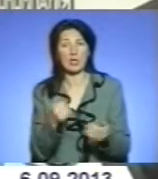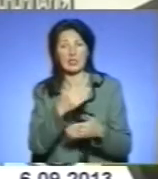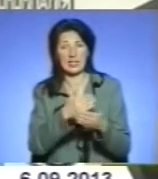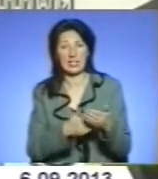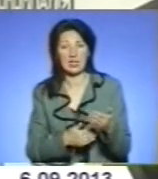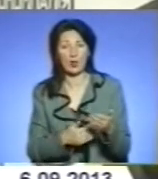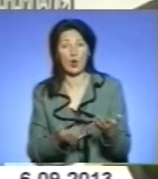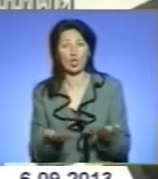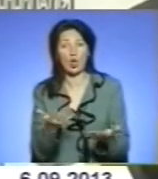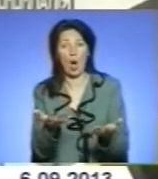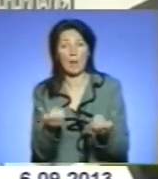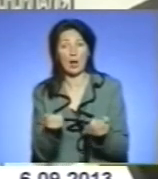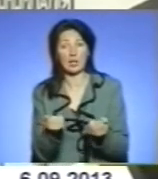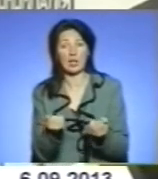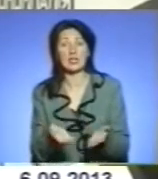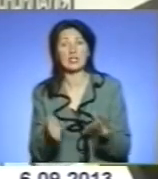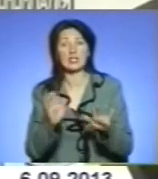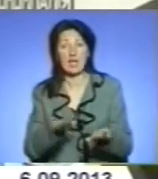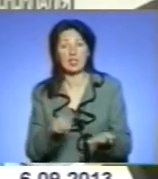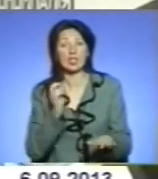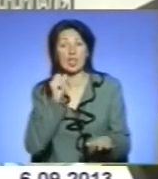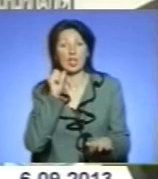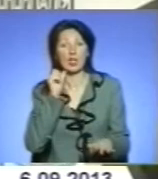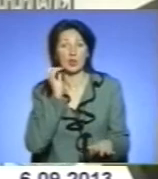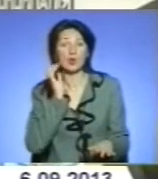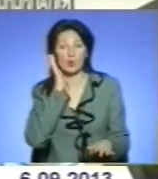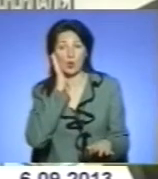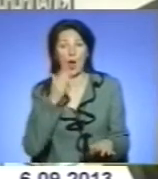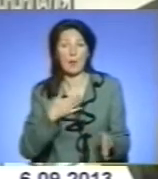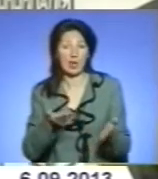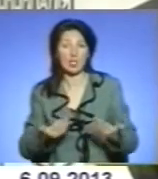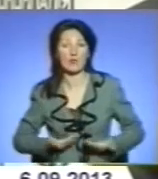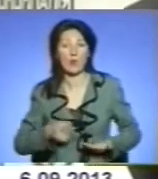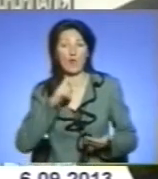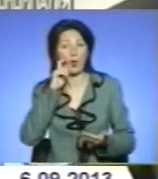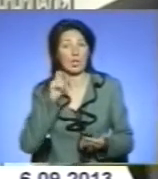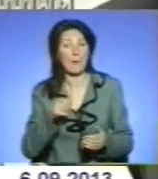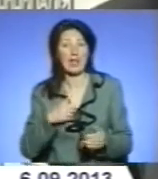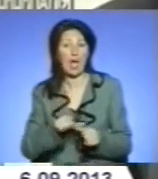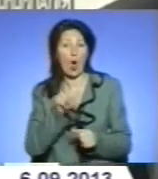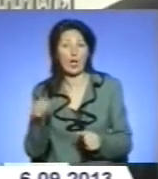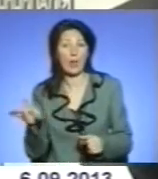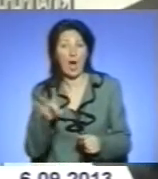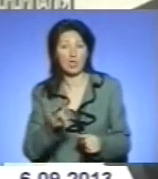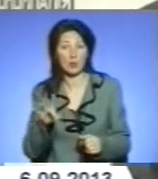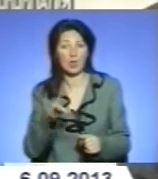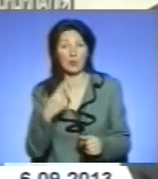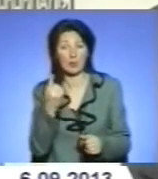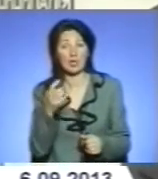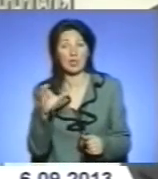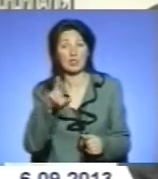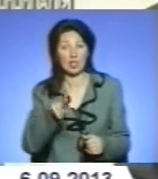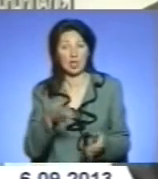статистику, якщо брати залишки цукру, а ми живемо в Україні і ми не окрема якась республіка, на 1